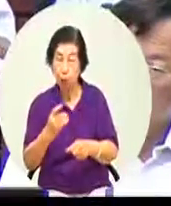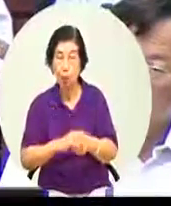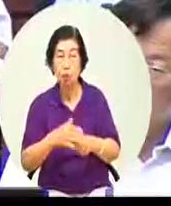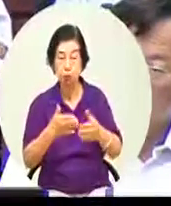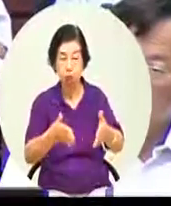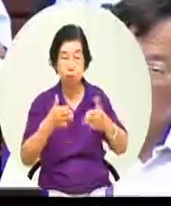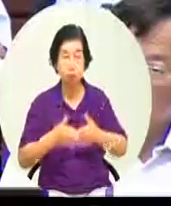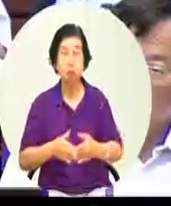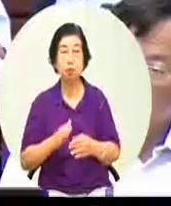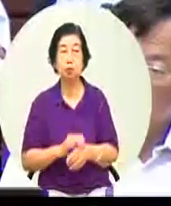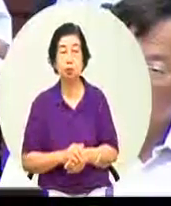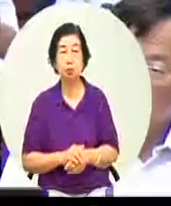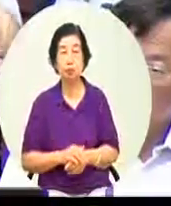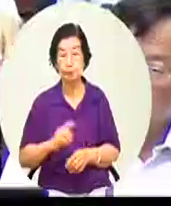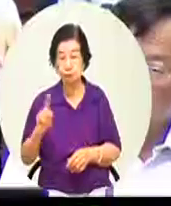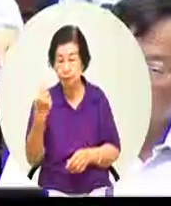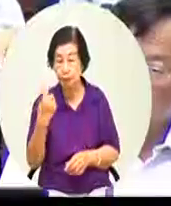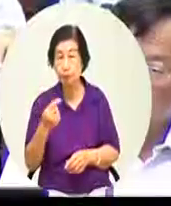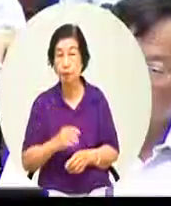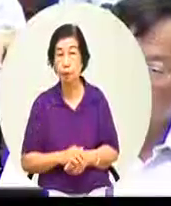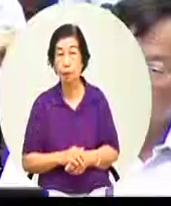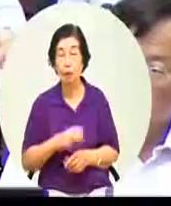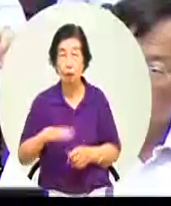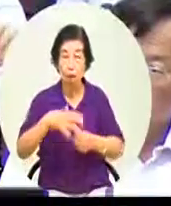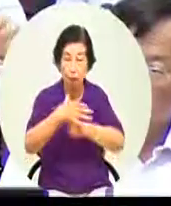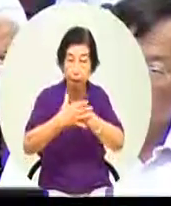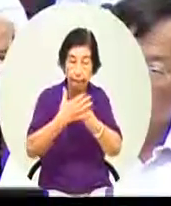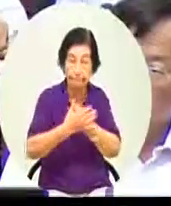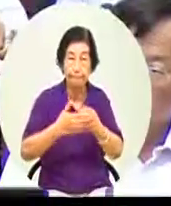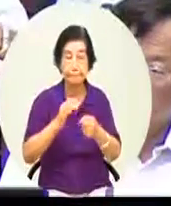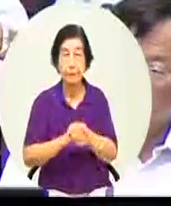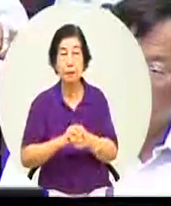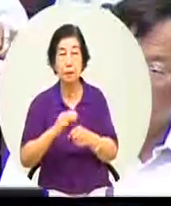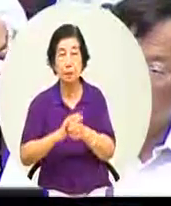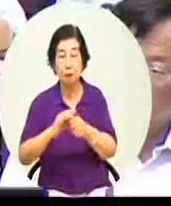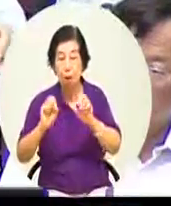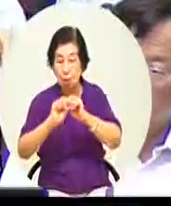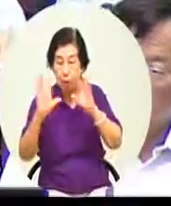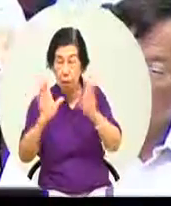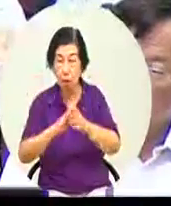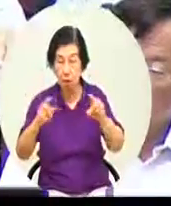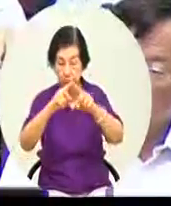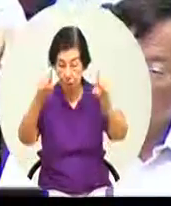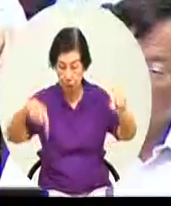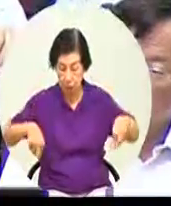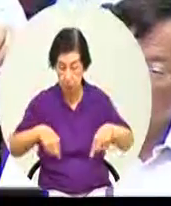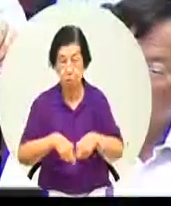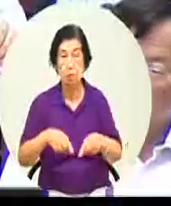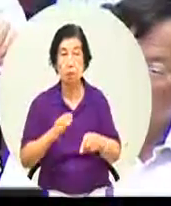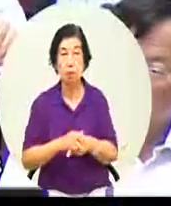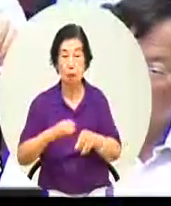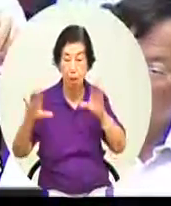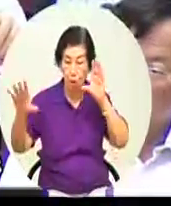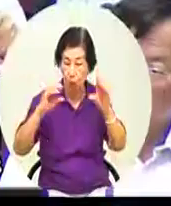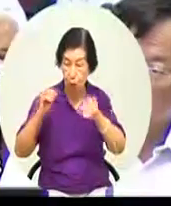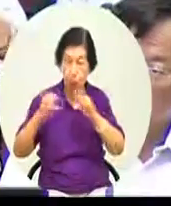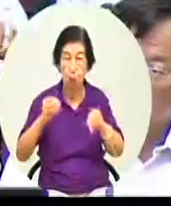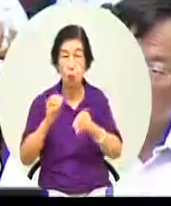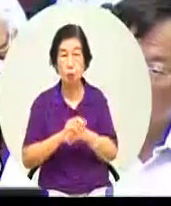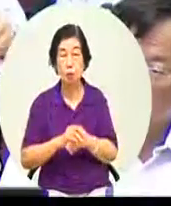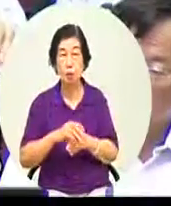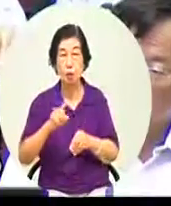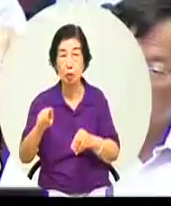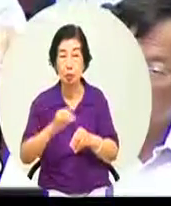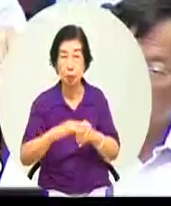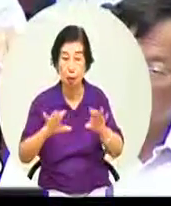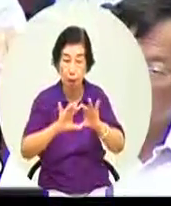以我们包括所有的这一个 DM 所有的这个游程的介绍呢哈，行销的资料我们都用该地的语言去做